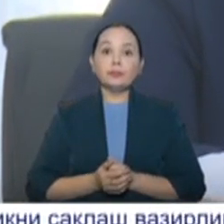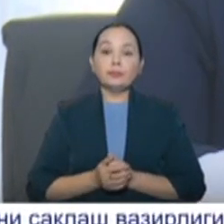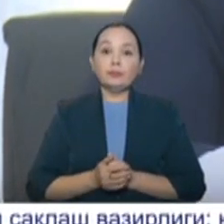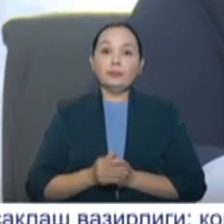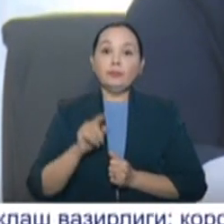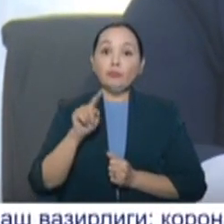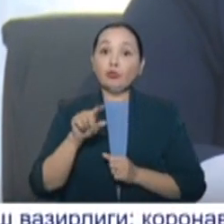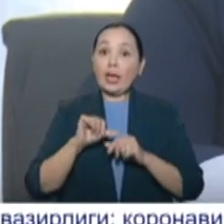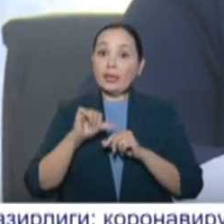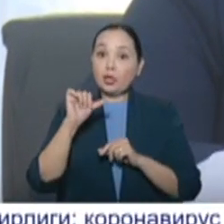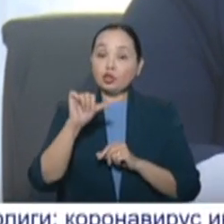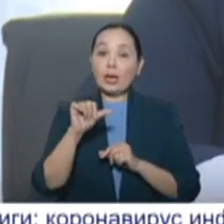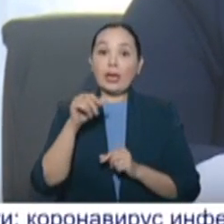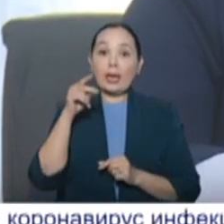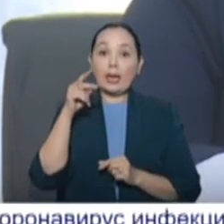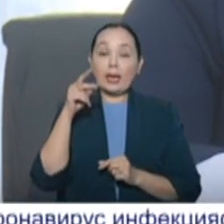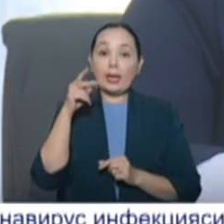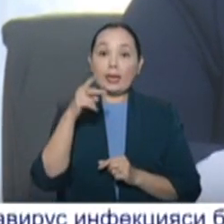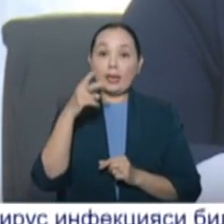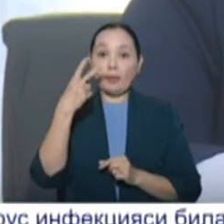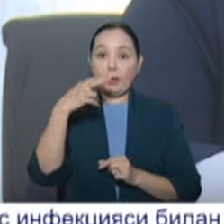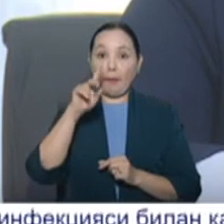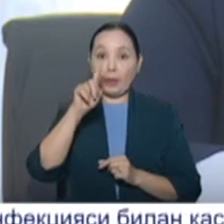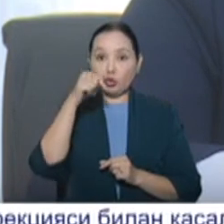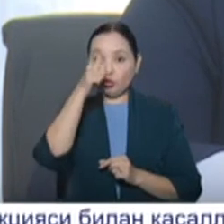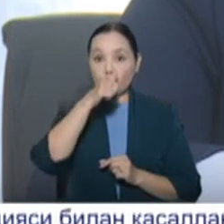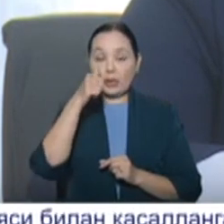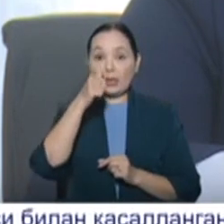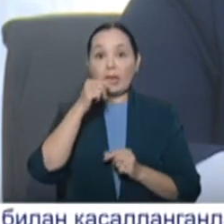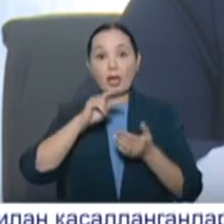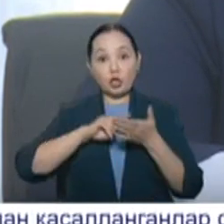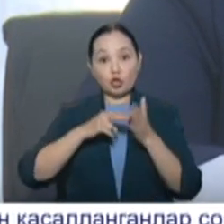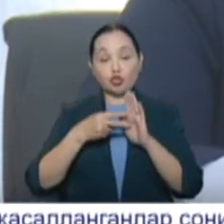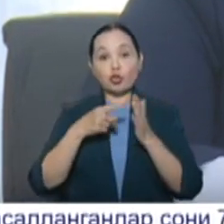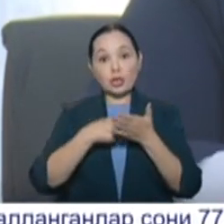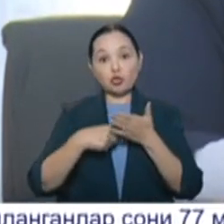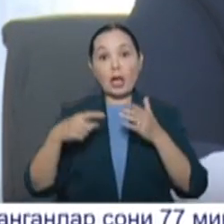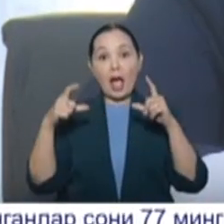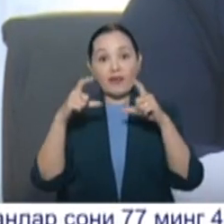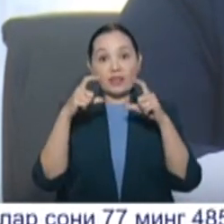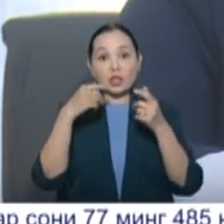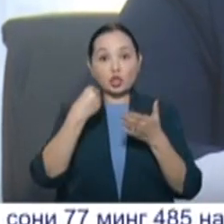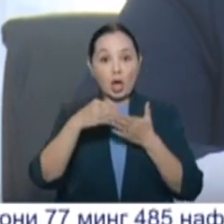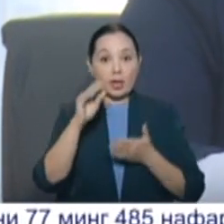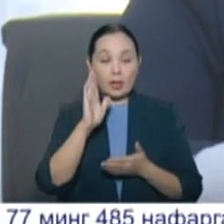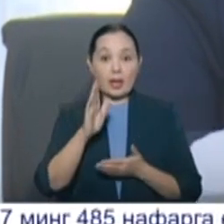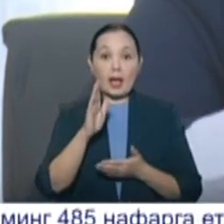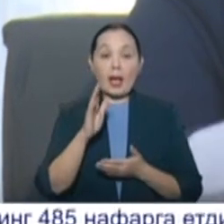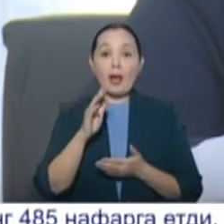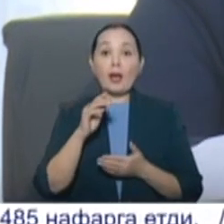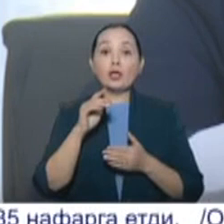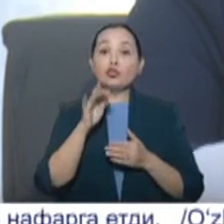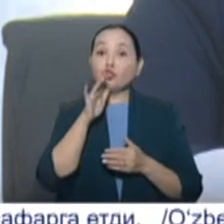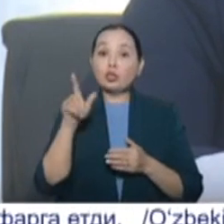Undan tashqari shu 2001 yilda rejalashtirilgan nimamiz bor, avichipta xarid qilishda kashbek tizimini